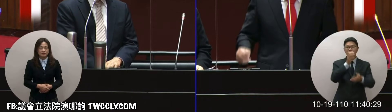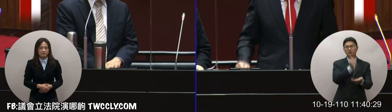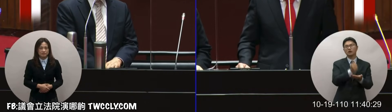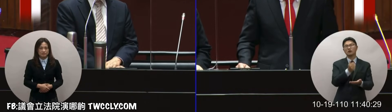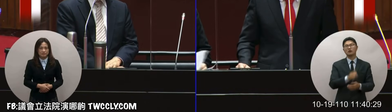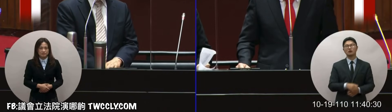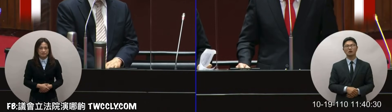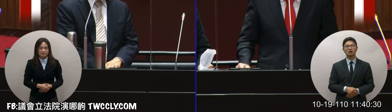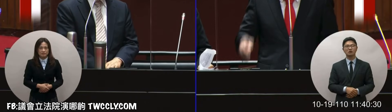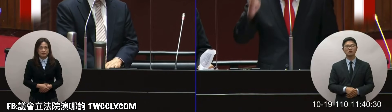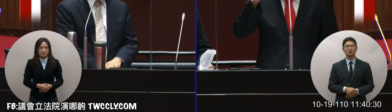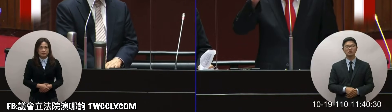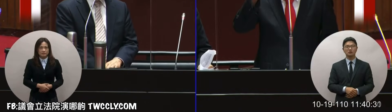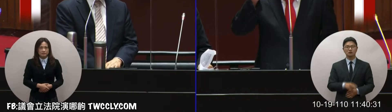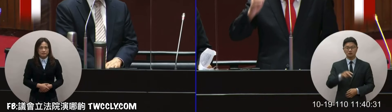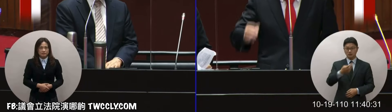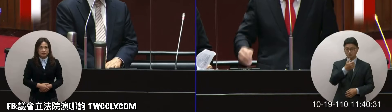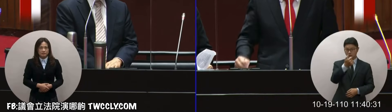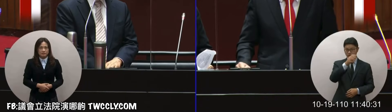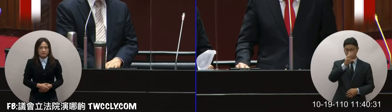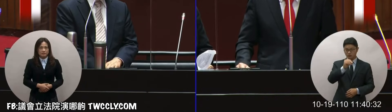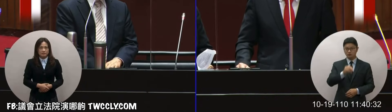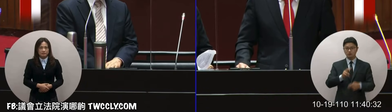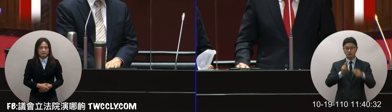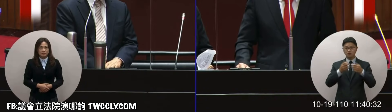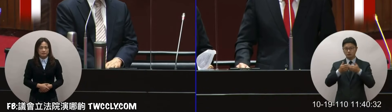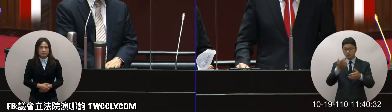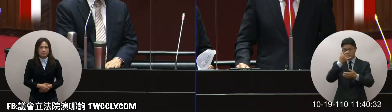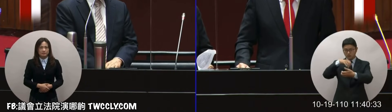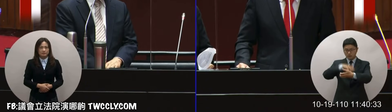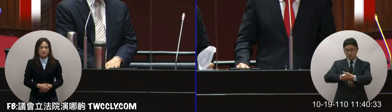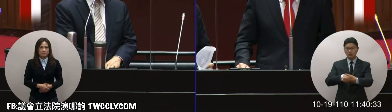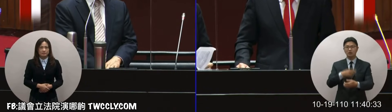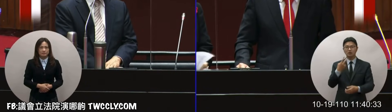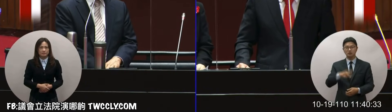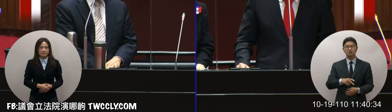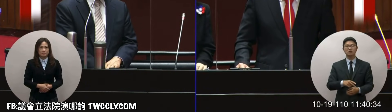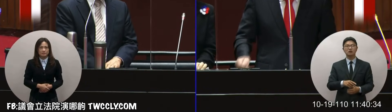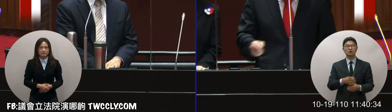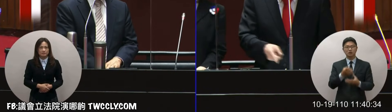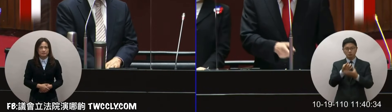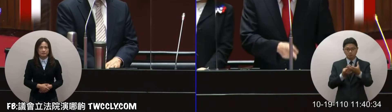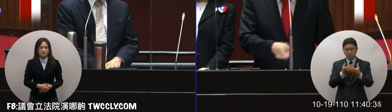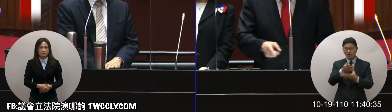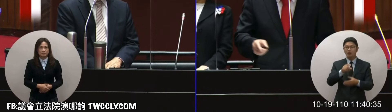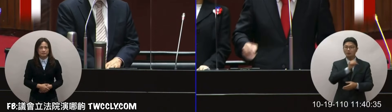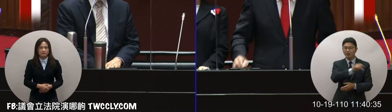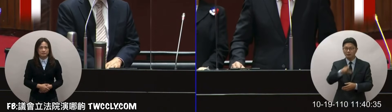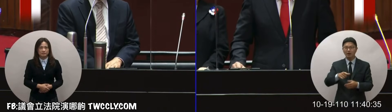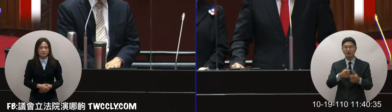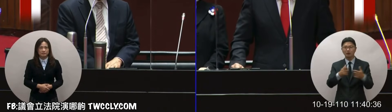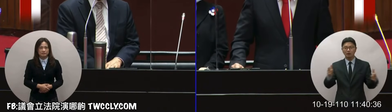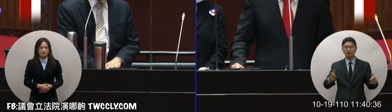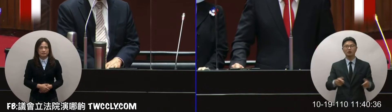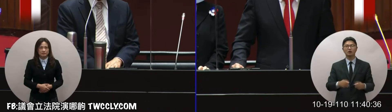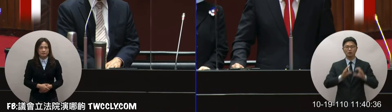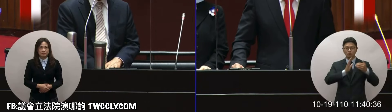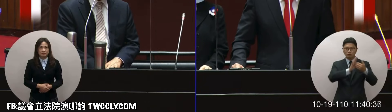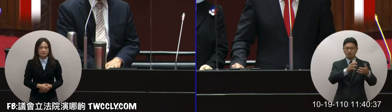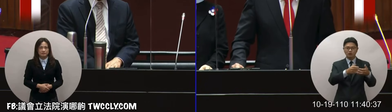250万剂的莫德纳，还要买479亿的海马斯火箭，接下来要这么重大的国防预